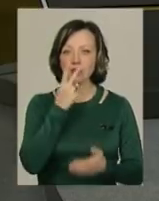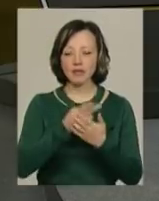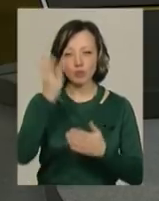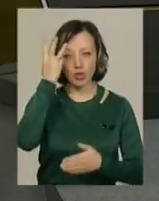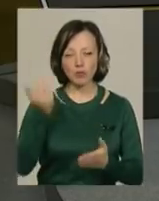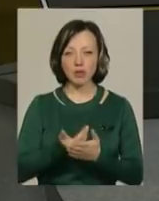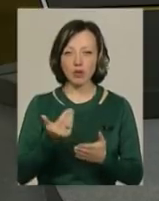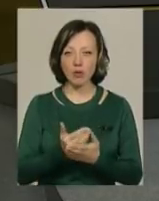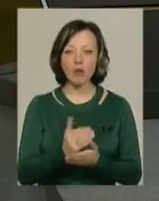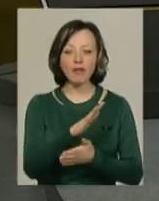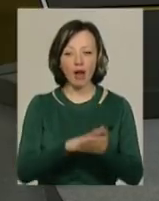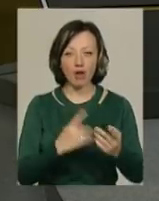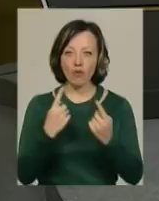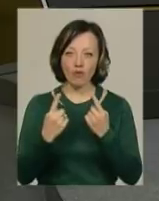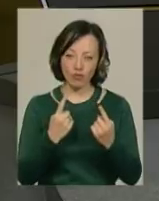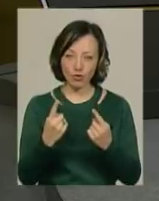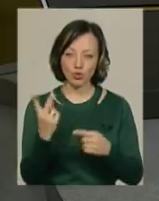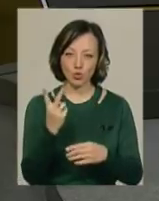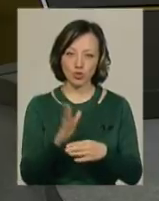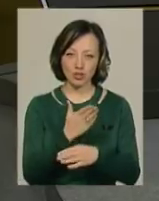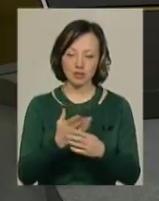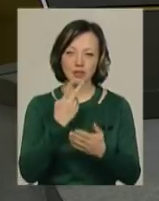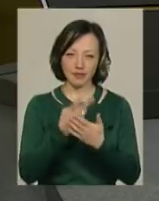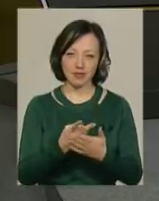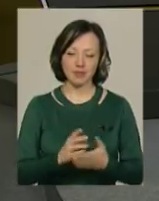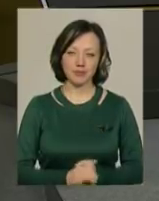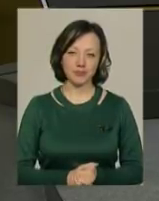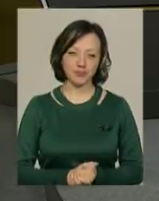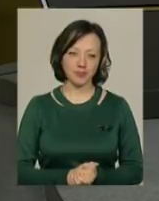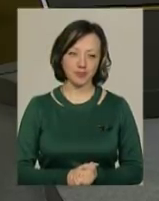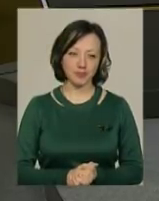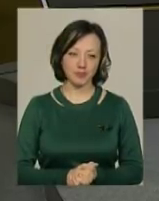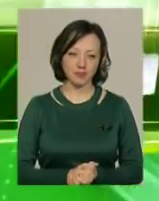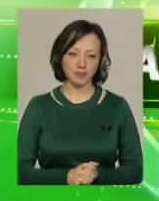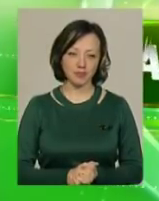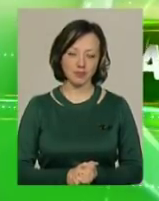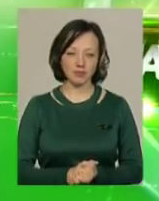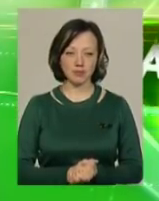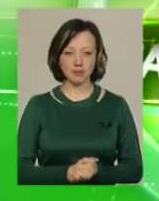Подільську панораму, про що будемо говорити в її другій частині, дивіться далі в анонсі.